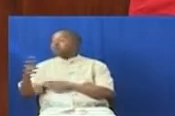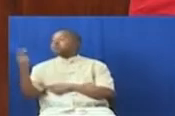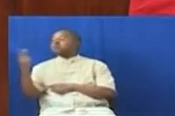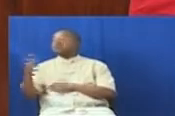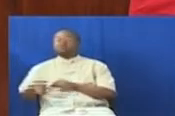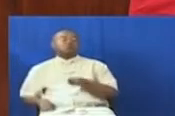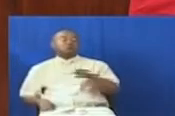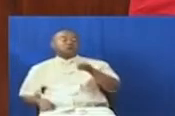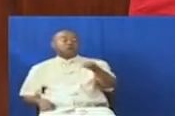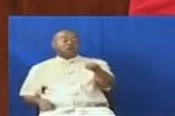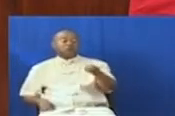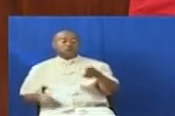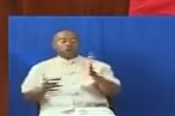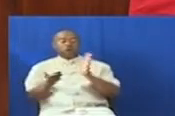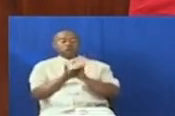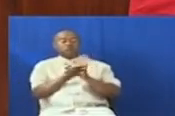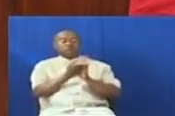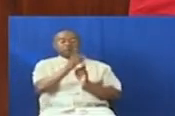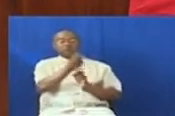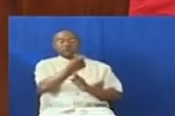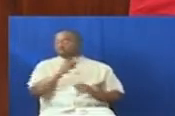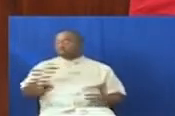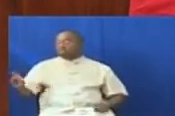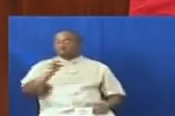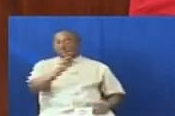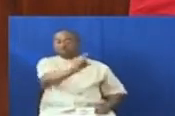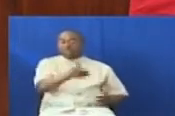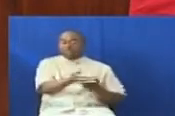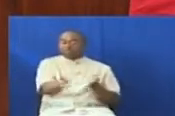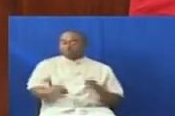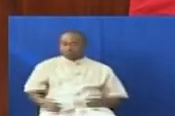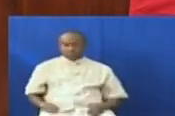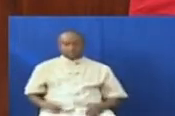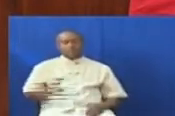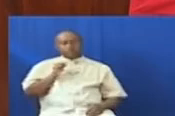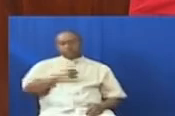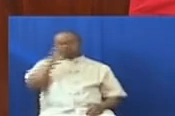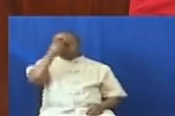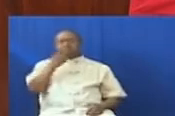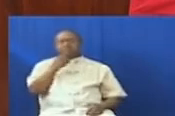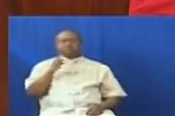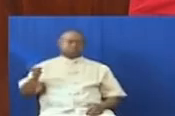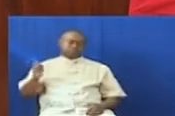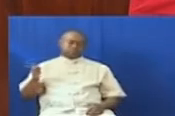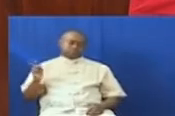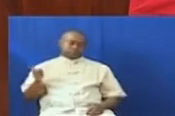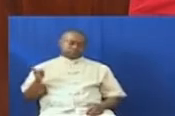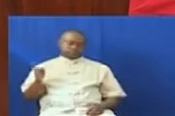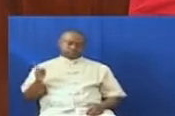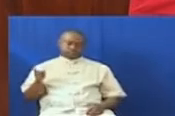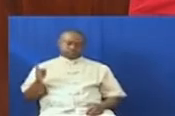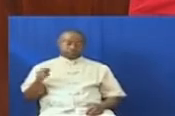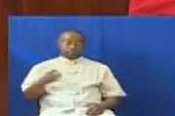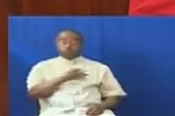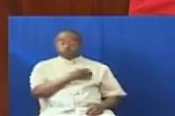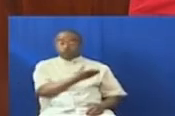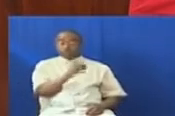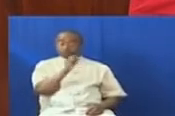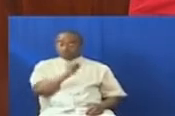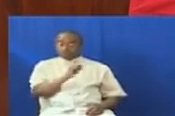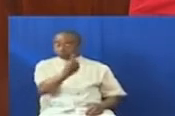ambayo imeomba kiasi fulani haijapelekewa. Mheshimiwa Naibu Spika, lazima serikali, waziri wa fedha aje